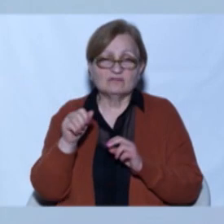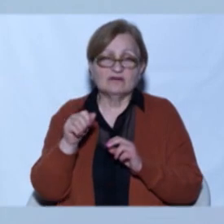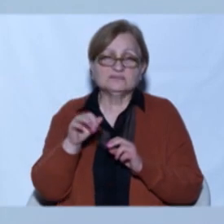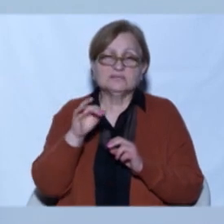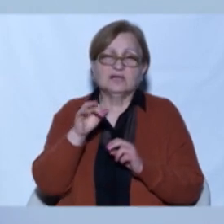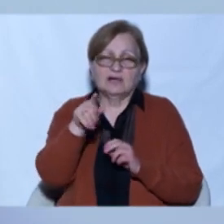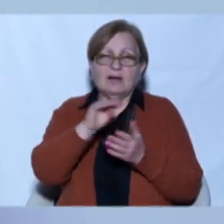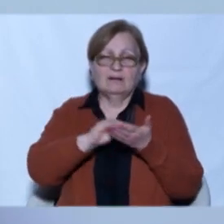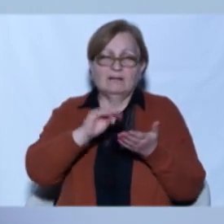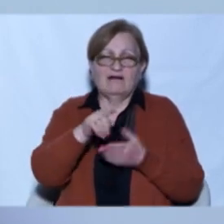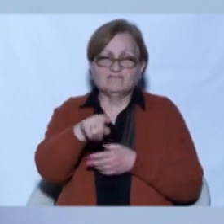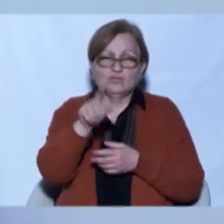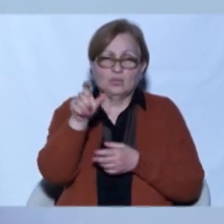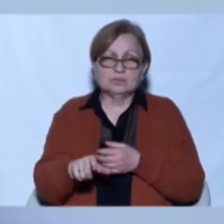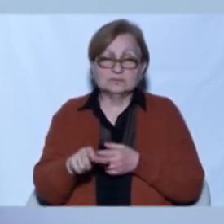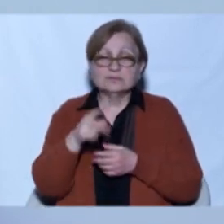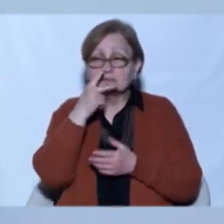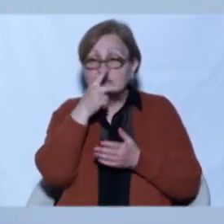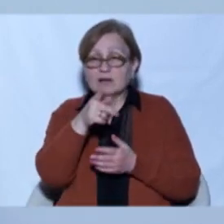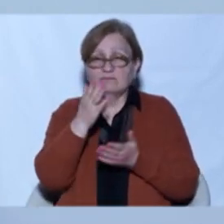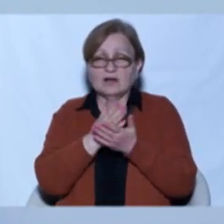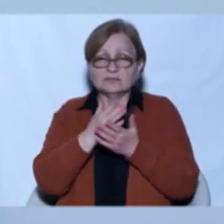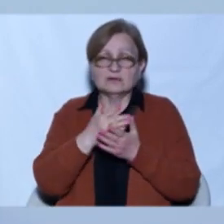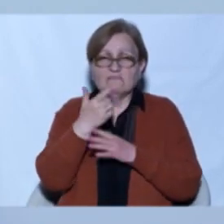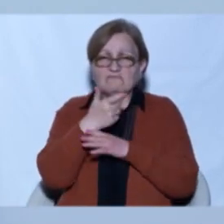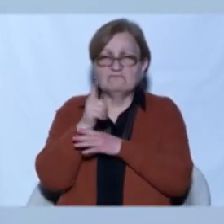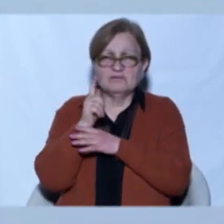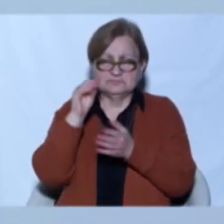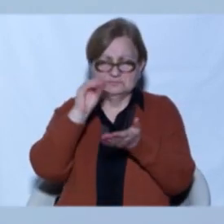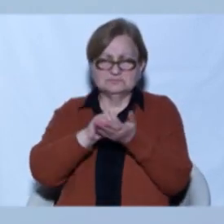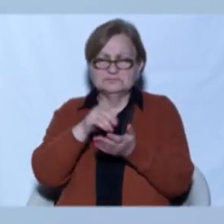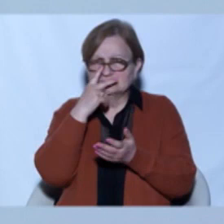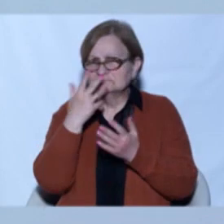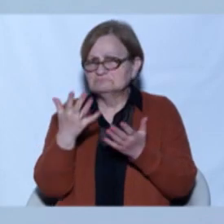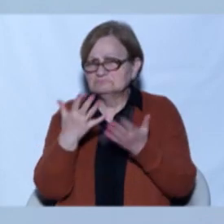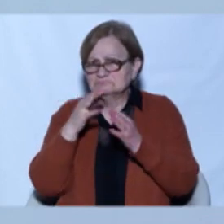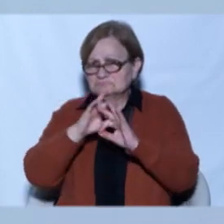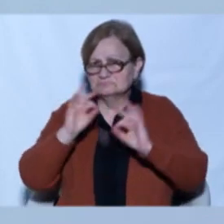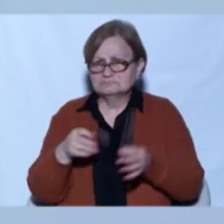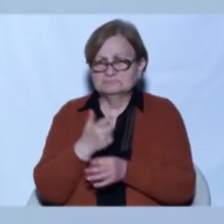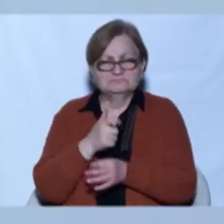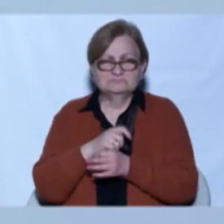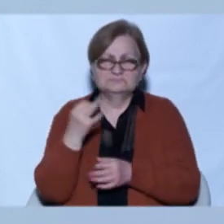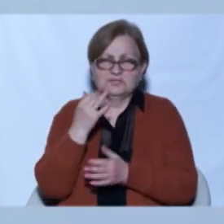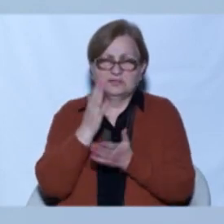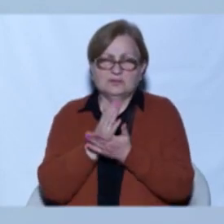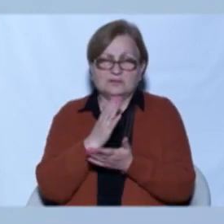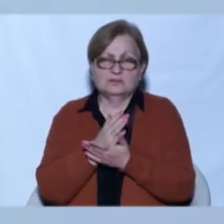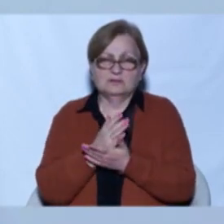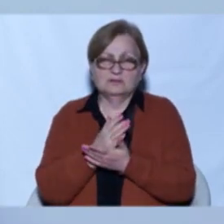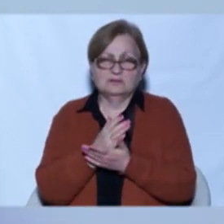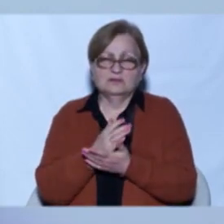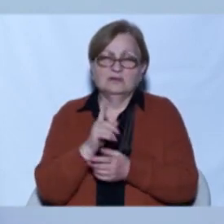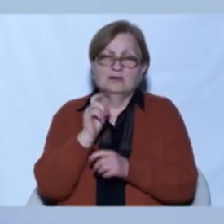ნახავ ძალიან საინტერესო ვიდეო ჩანაწერს და ის უფრო მეტ რამეს გაგაგებინებს ილიაზე. ახლა კი